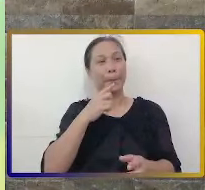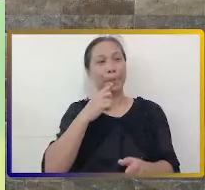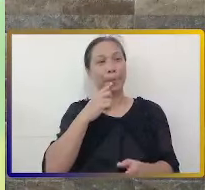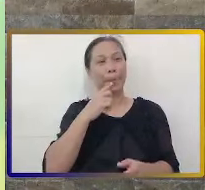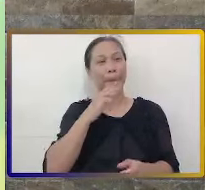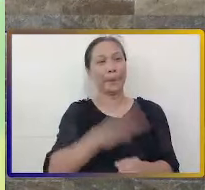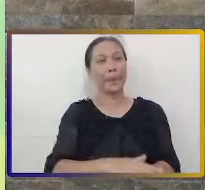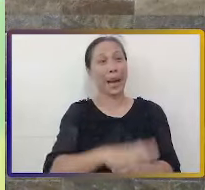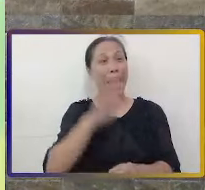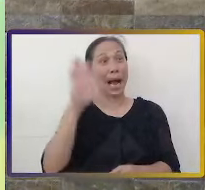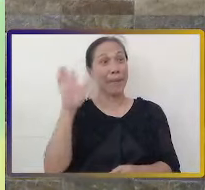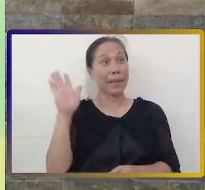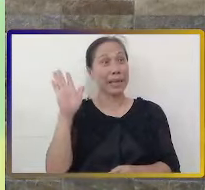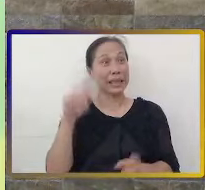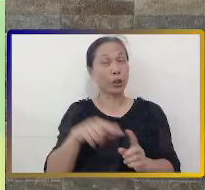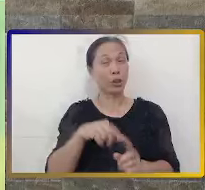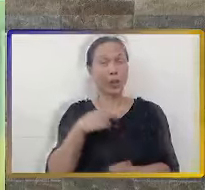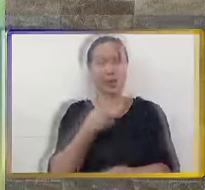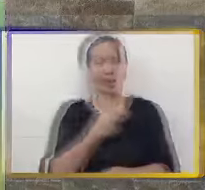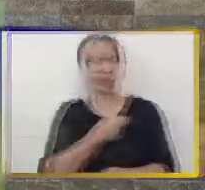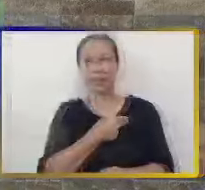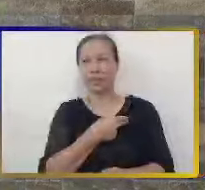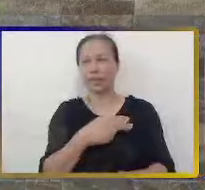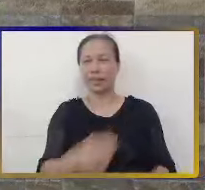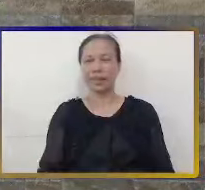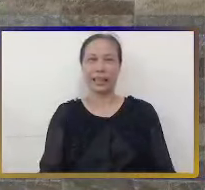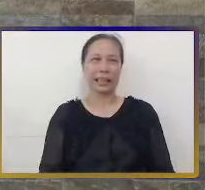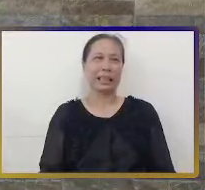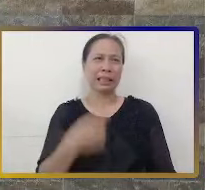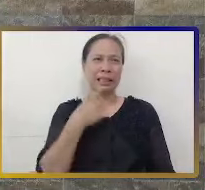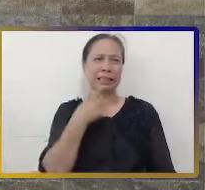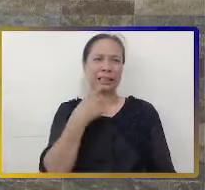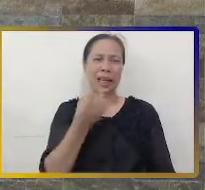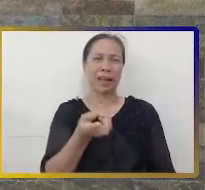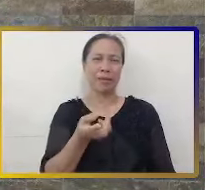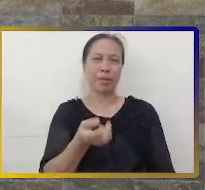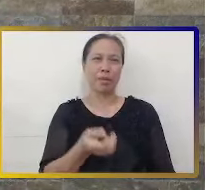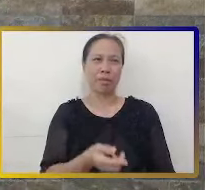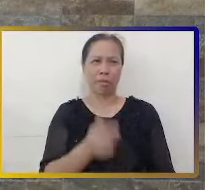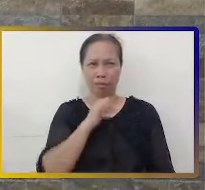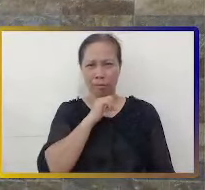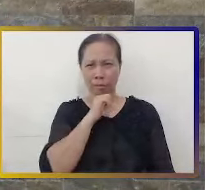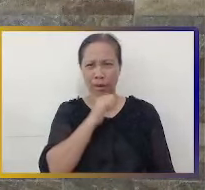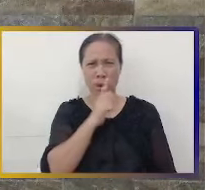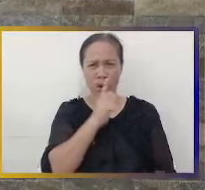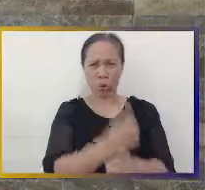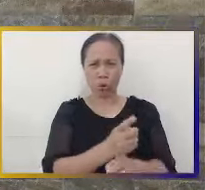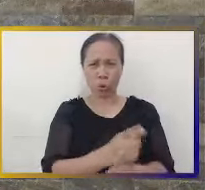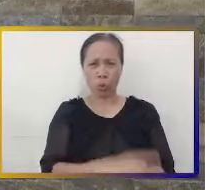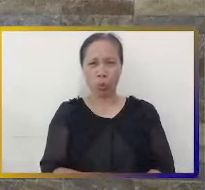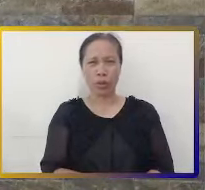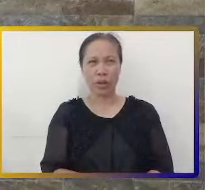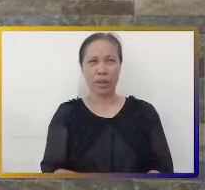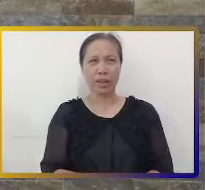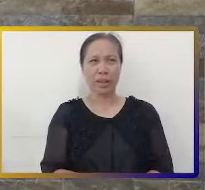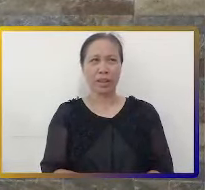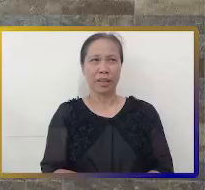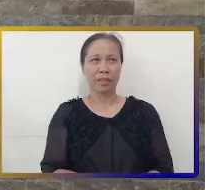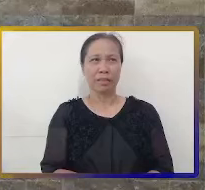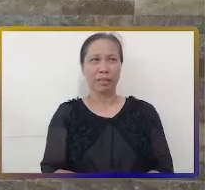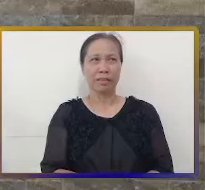okay naunawa now sabi hindi naug yan hindi naug new